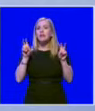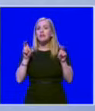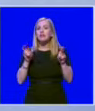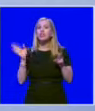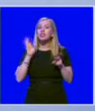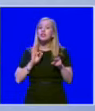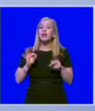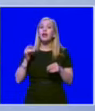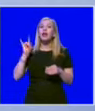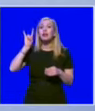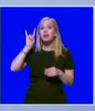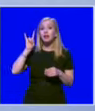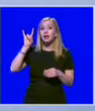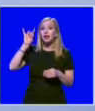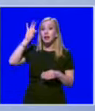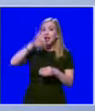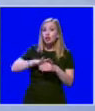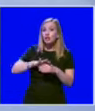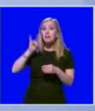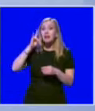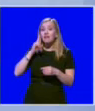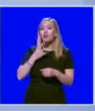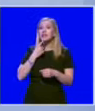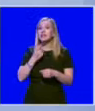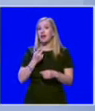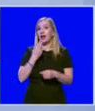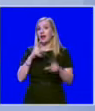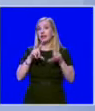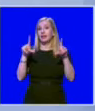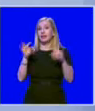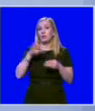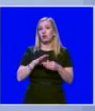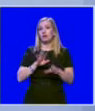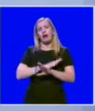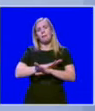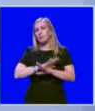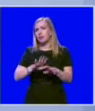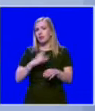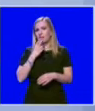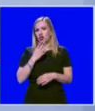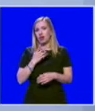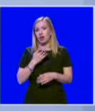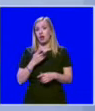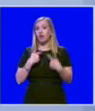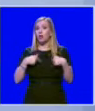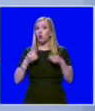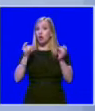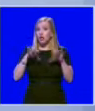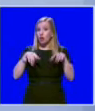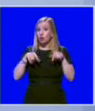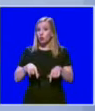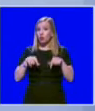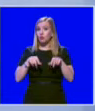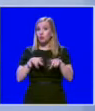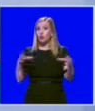за хартиената бюлетина е абсолютно лъжа. Второ, ние от самото начало на това Народно